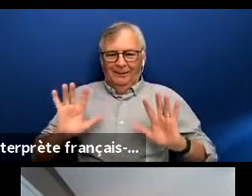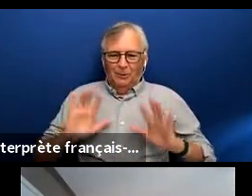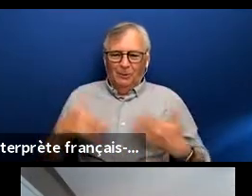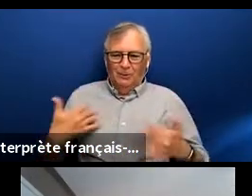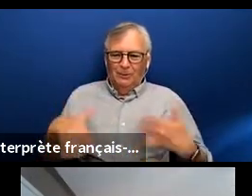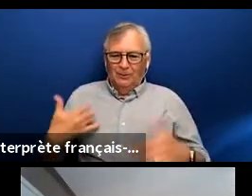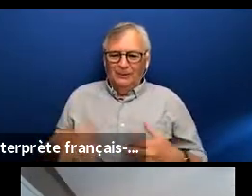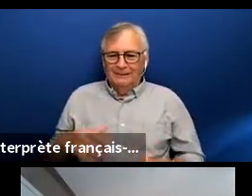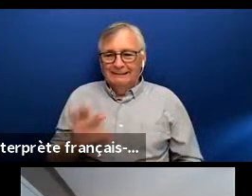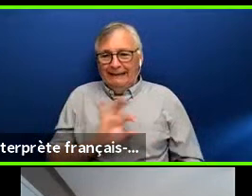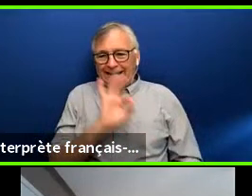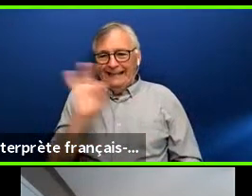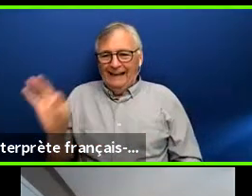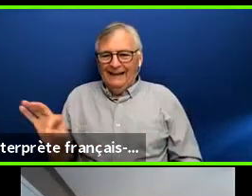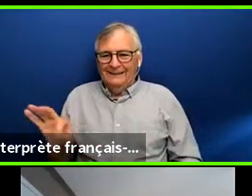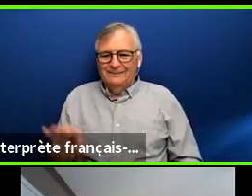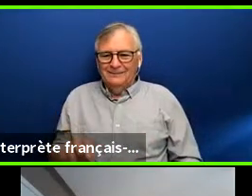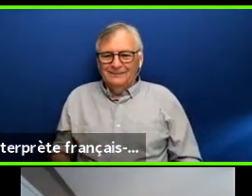Alors, c'était excellent.